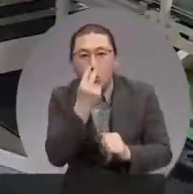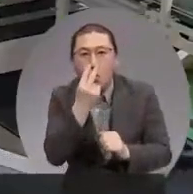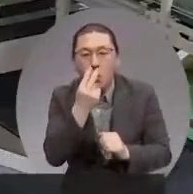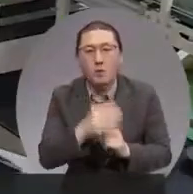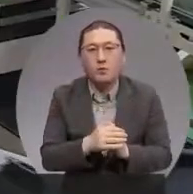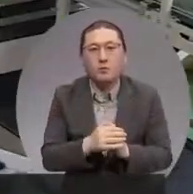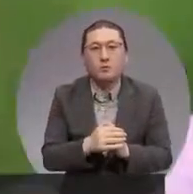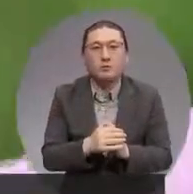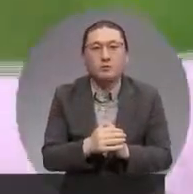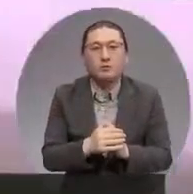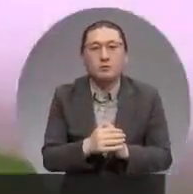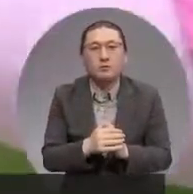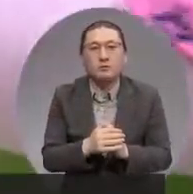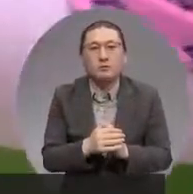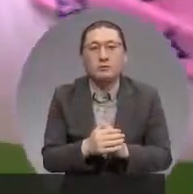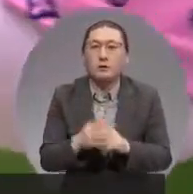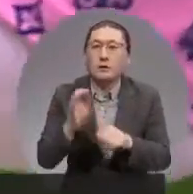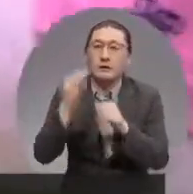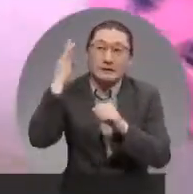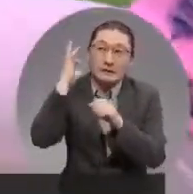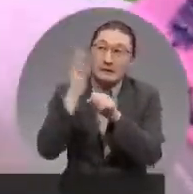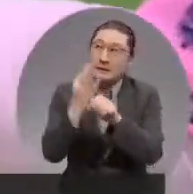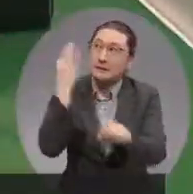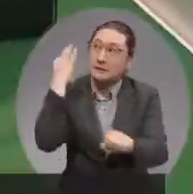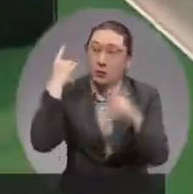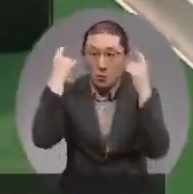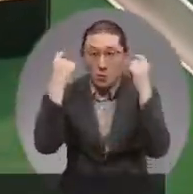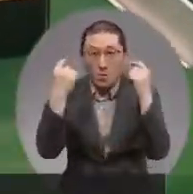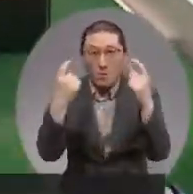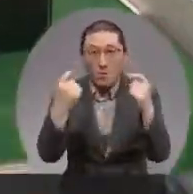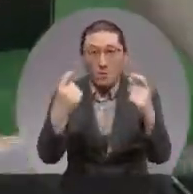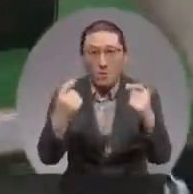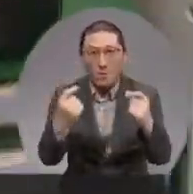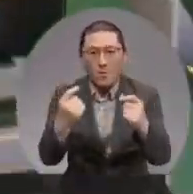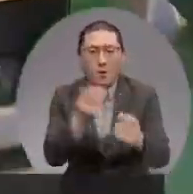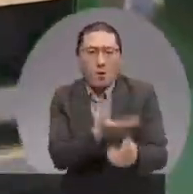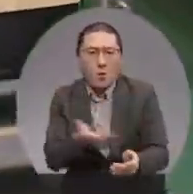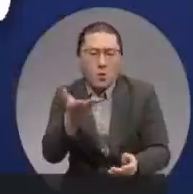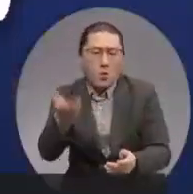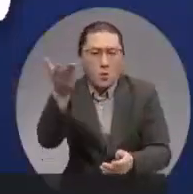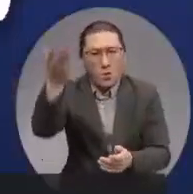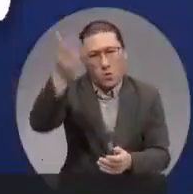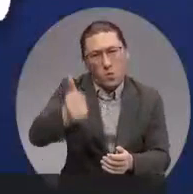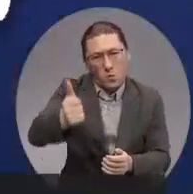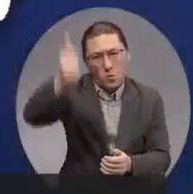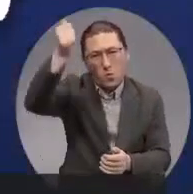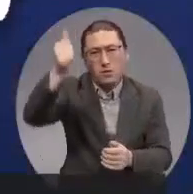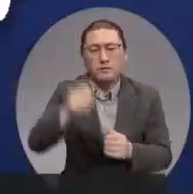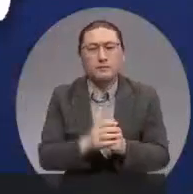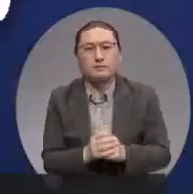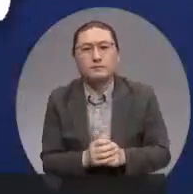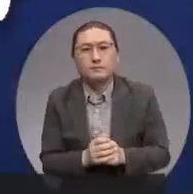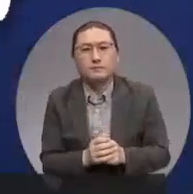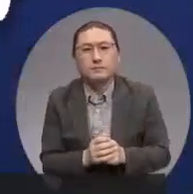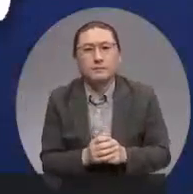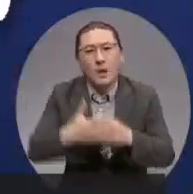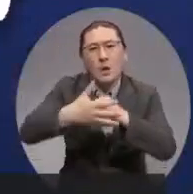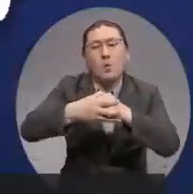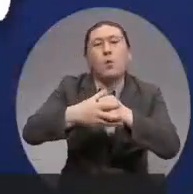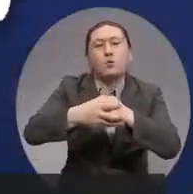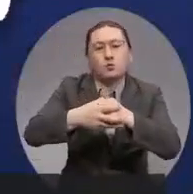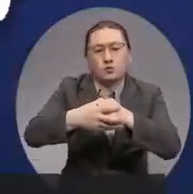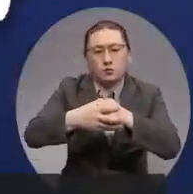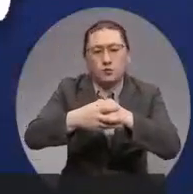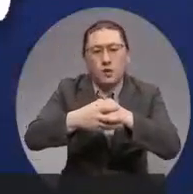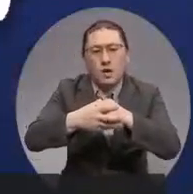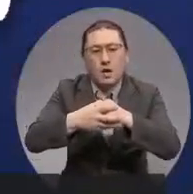보낸 복숭아 10여년이 흐르는 동안 양과 질에서 꾸준히 성장했습니다 복숭아는 베트남과 인도네시아로